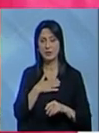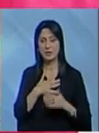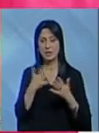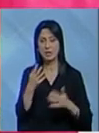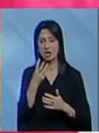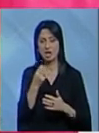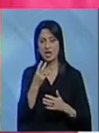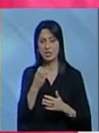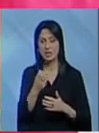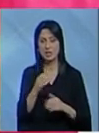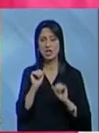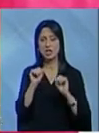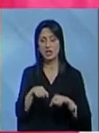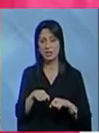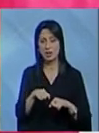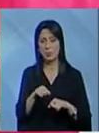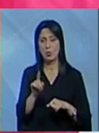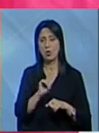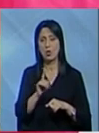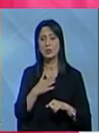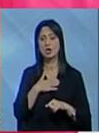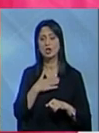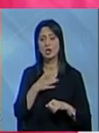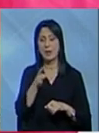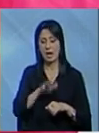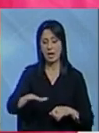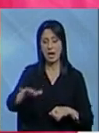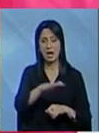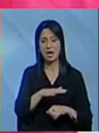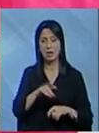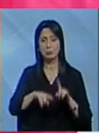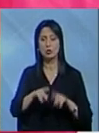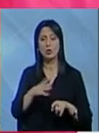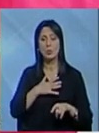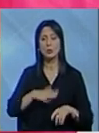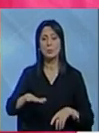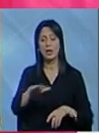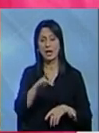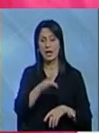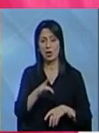დიდი შანსი და შესაძლებლობა, რომ ჩემს რეგიონში, ჩემს მშობლიურ რეგიონში